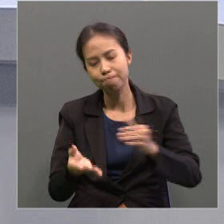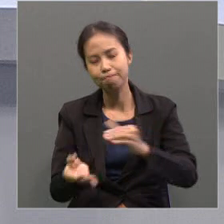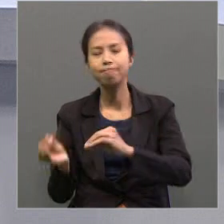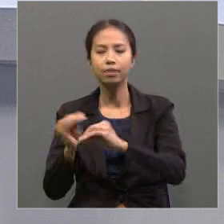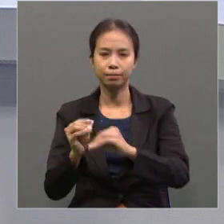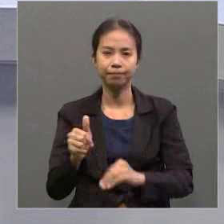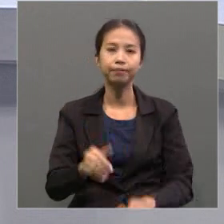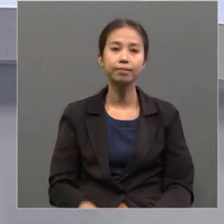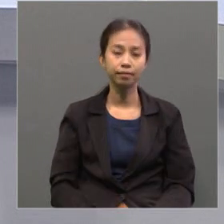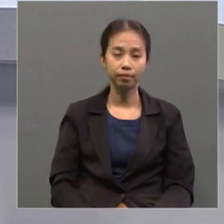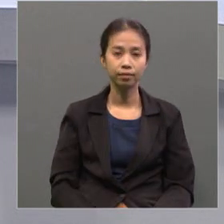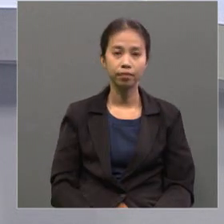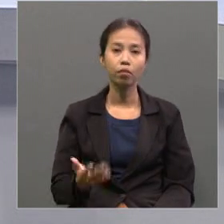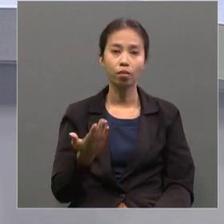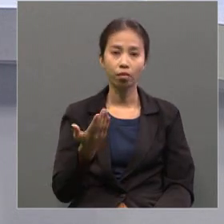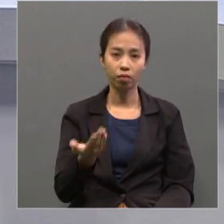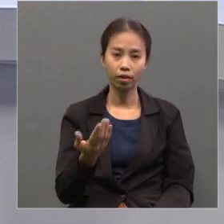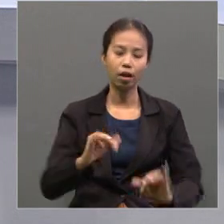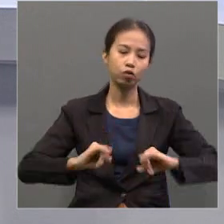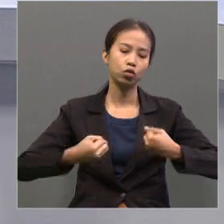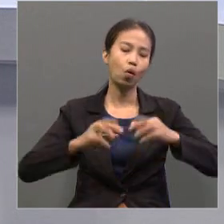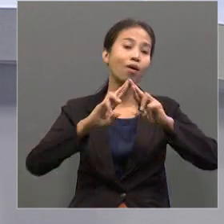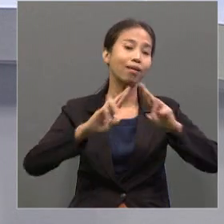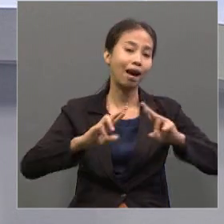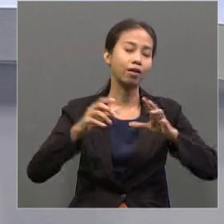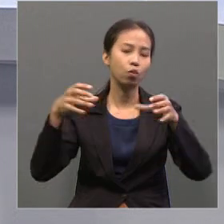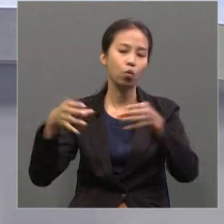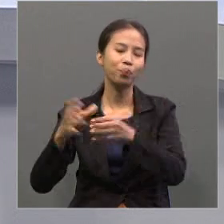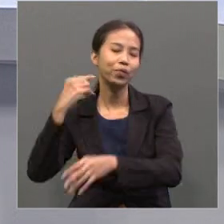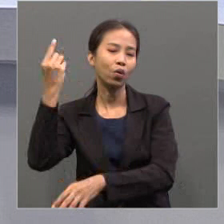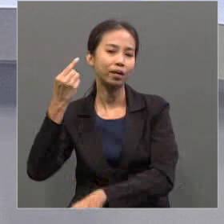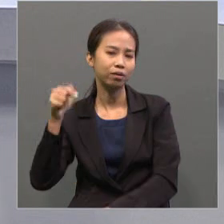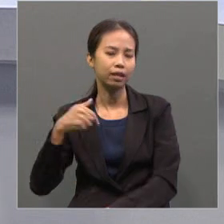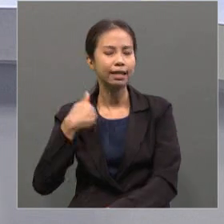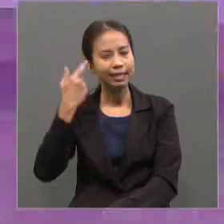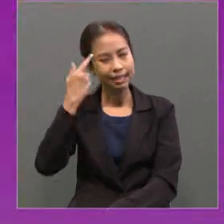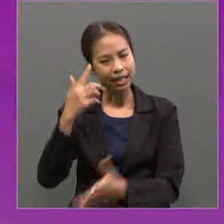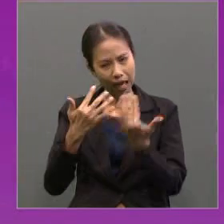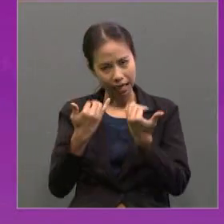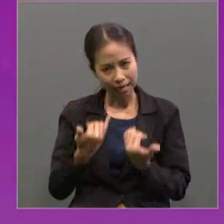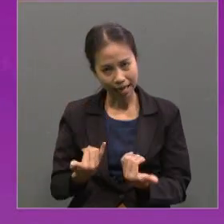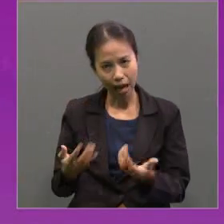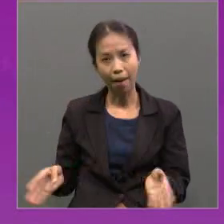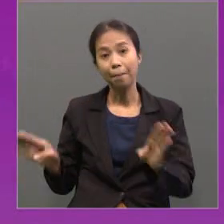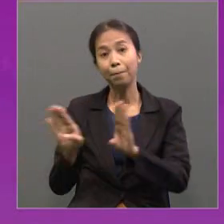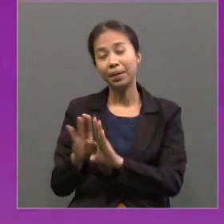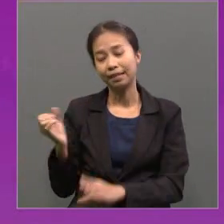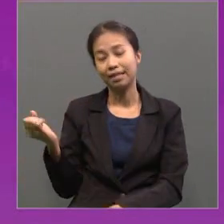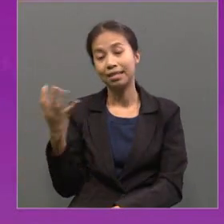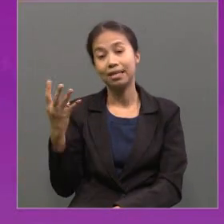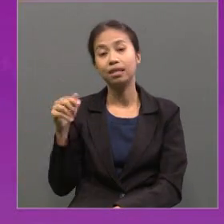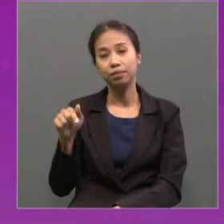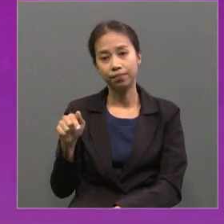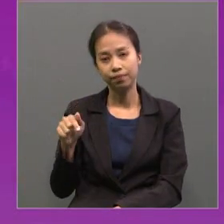เดี๋ยวพาไปฟังความคิดเห็นกันบ้างจากในส่วนของผู้ประกอบการแล้วก็นักท่องเที่ยวนะคะต่างก็มองว่านโยบายขยายเวลาเปิดสถานบริการจนถึงตี